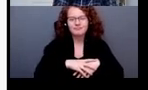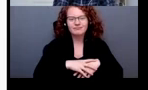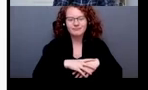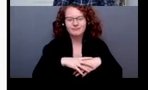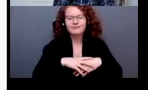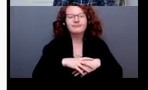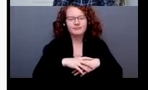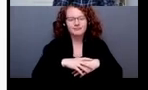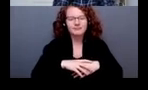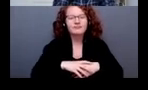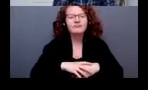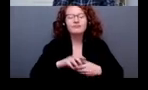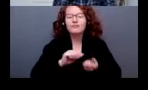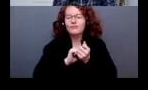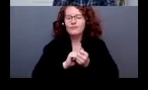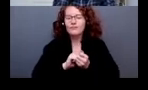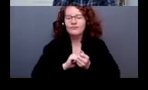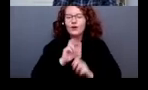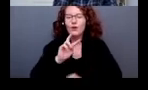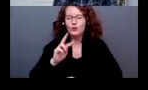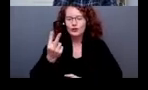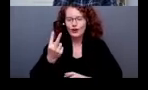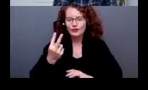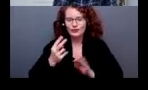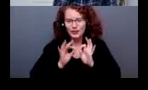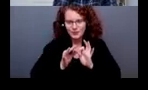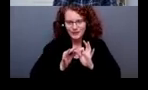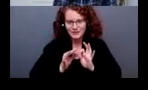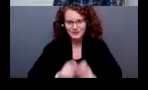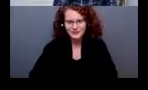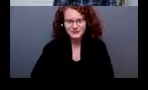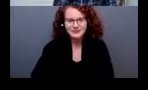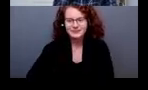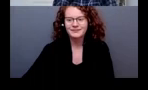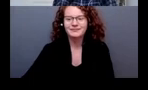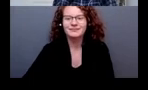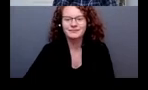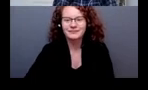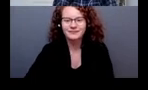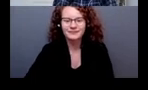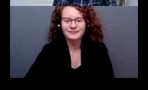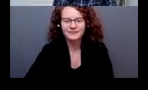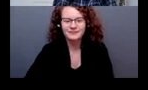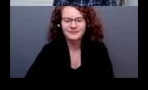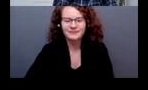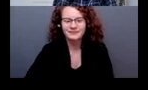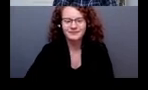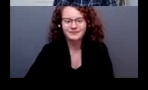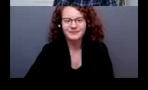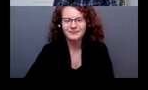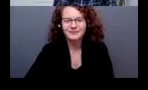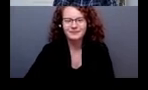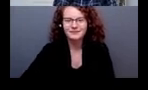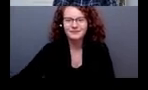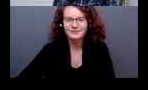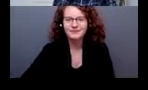de ces lieux. Alors, peut-être pour continuer la, la, la, la, enfin, donner un peu plus de matière à la discussion tout à l'heure, on